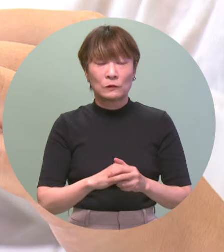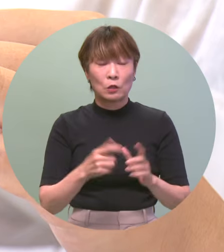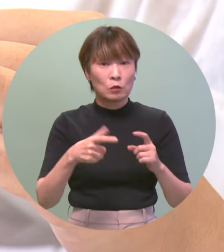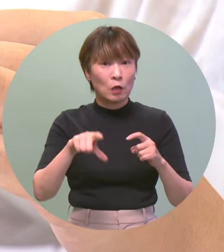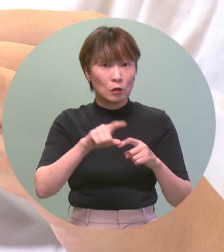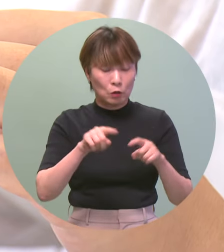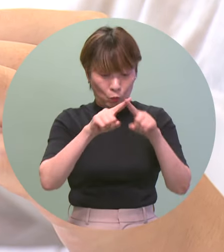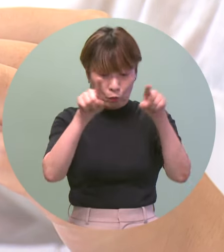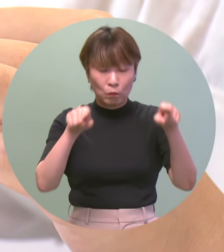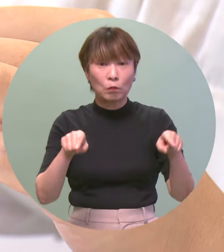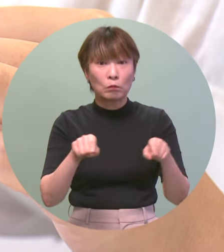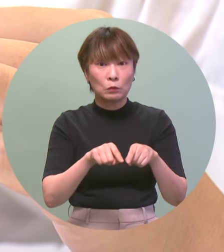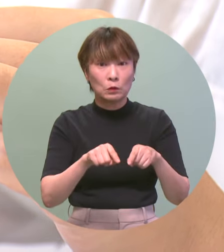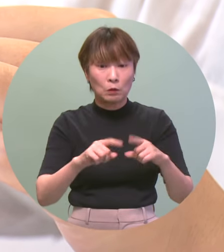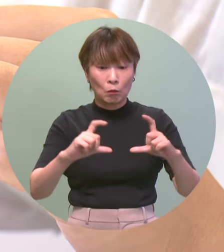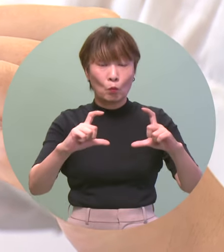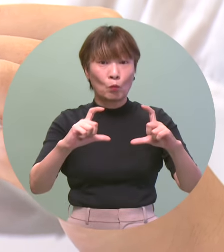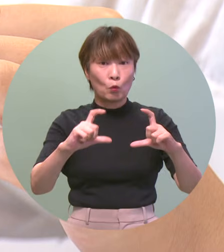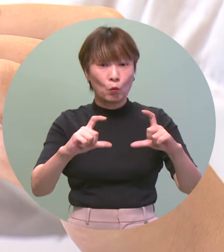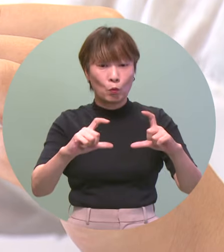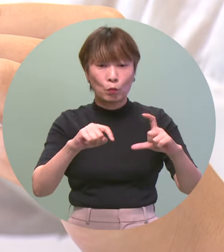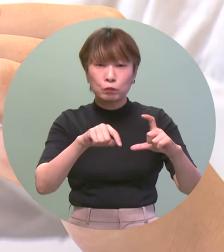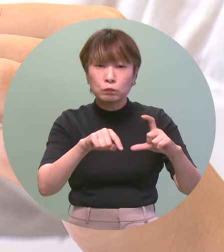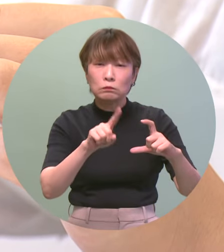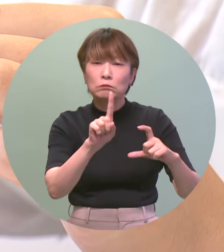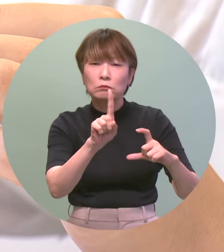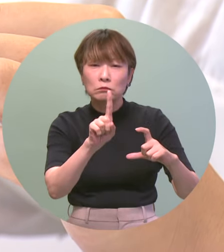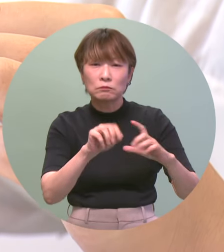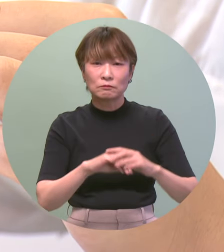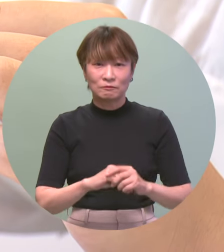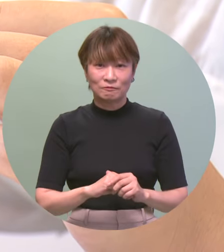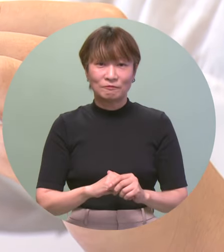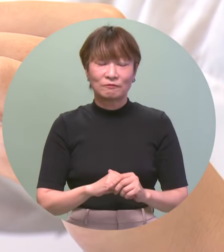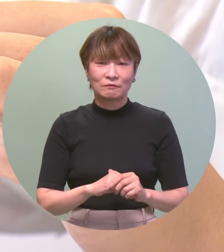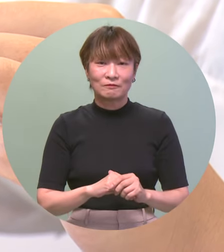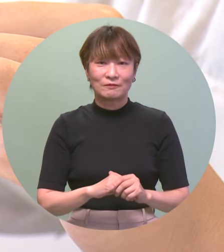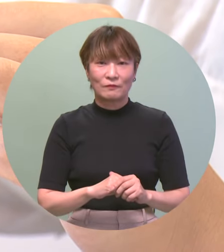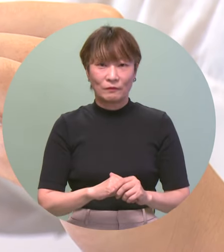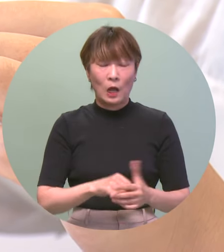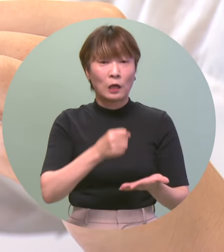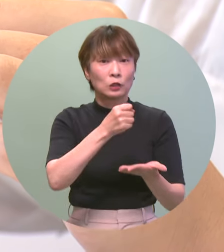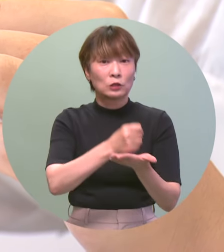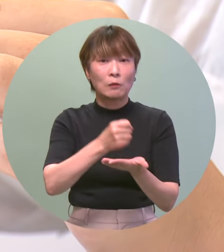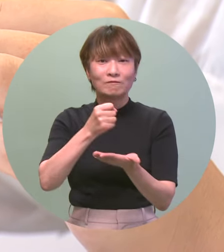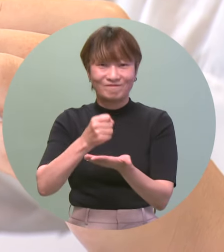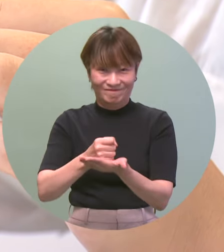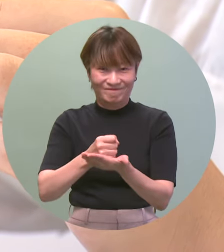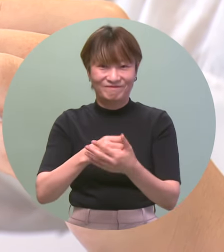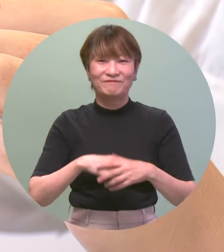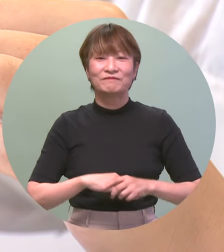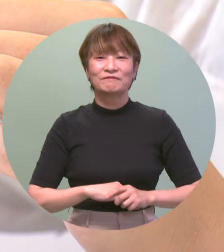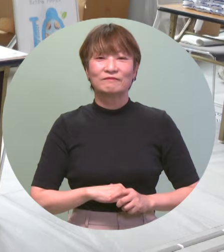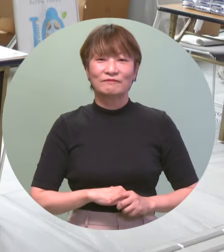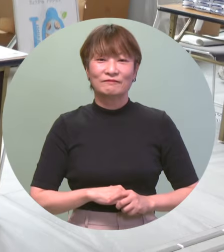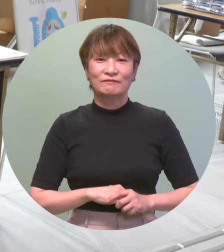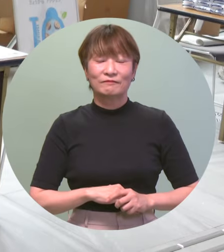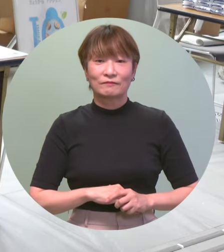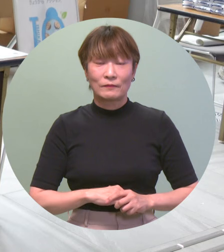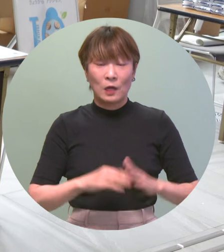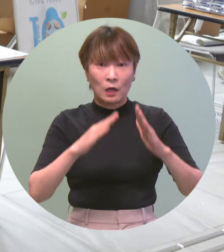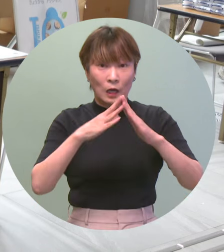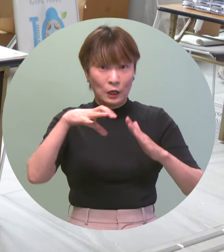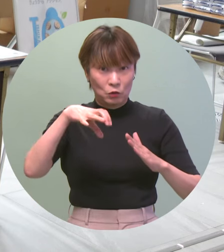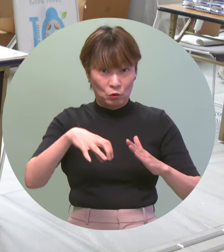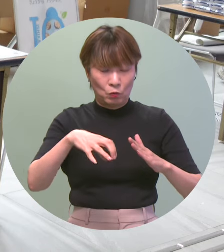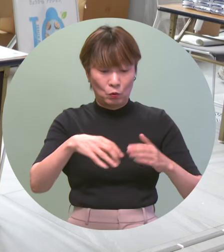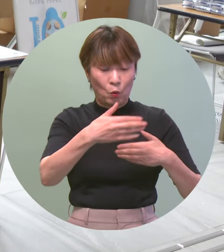この台紙なんですが、下にも枠がありませんか？ こちらはスタンプラリーの欄です。会場